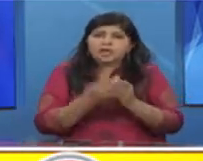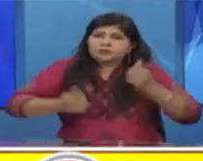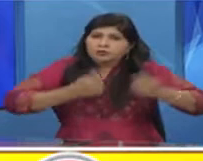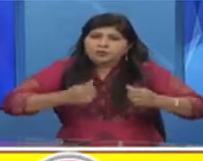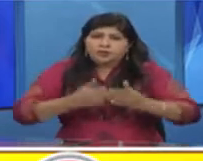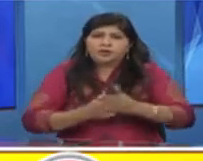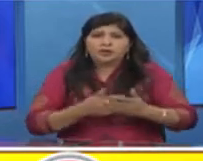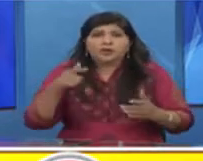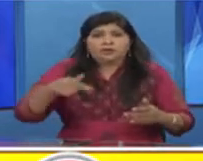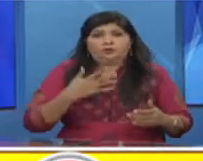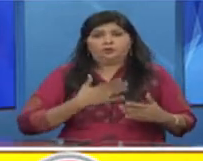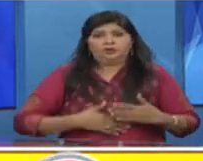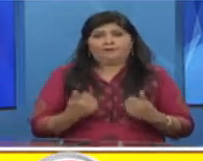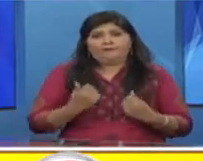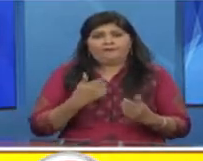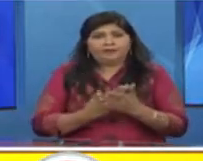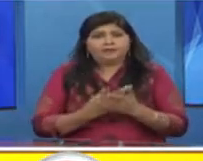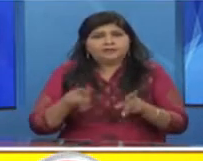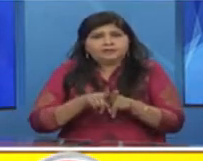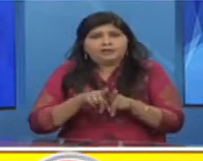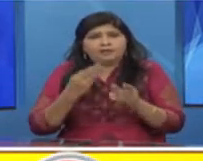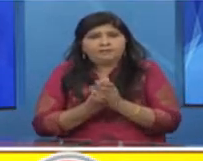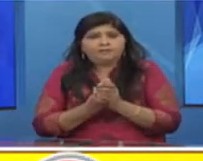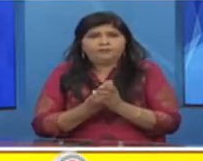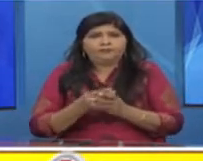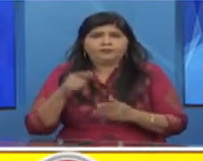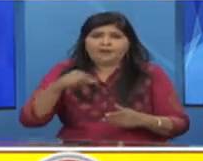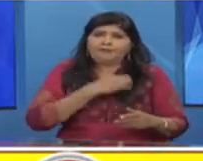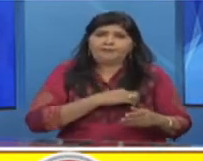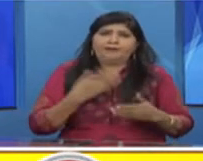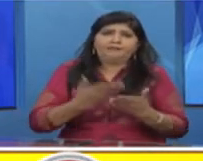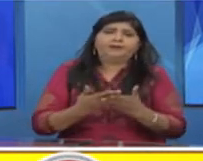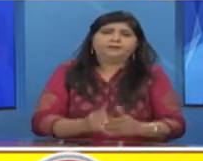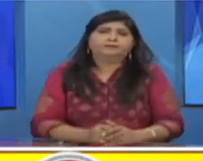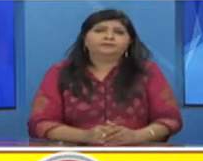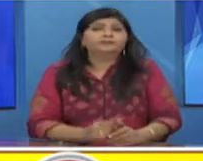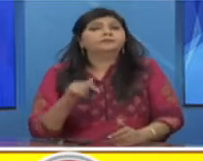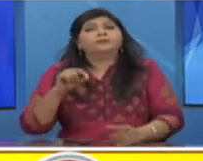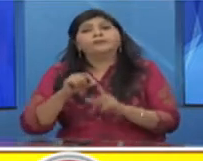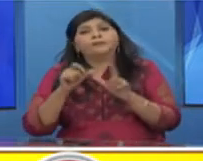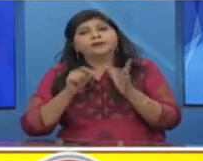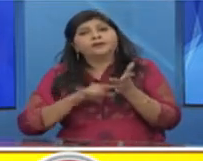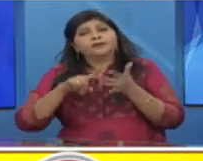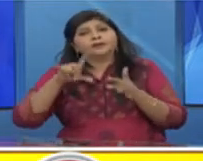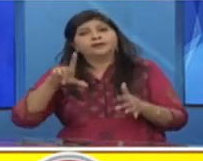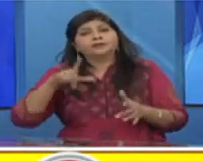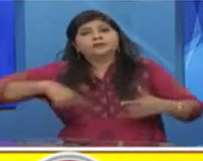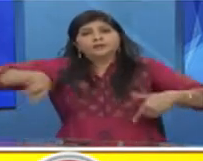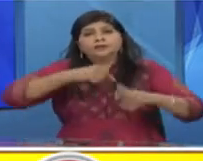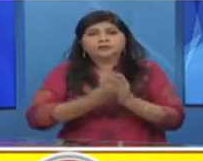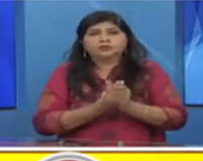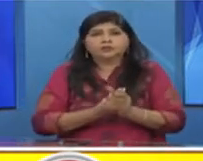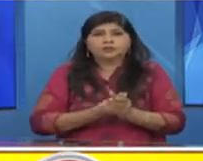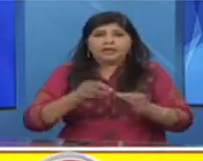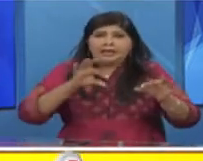लिए, खुद की फिटनेस के लिए भी। मेरे प्यारे देशवासियों, सरदार पटेल ने देश को एकता